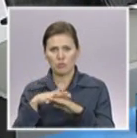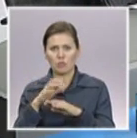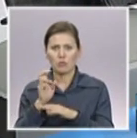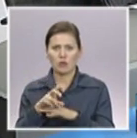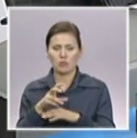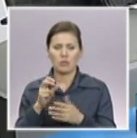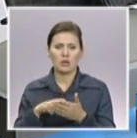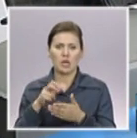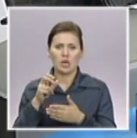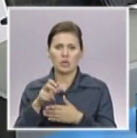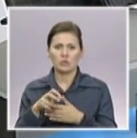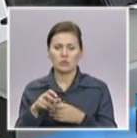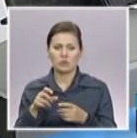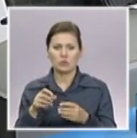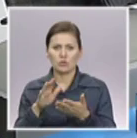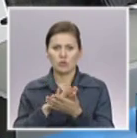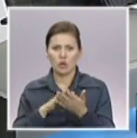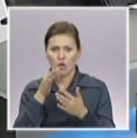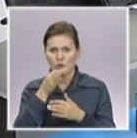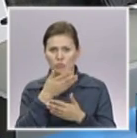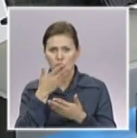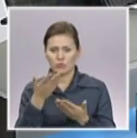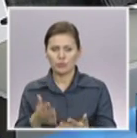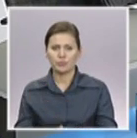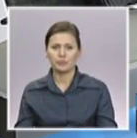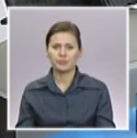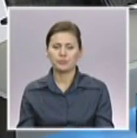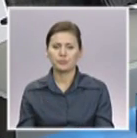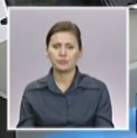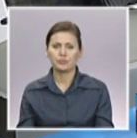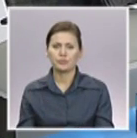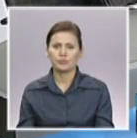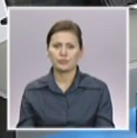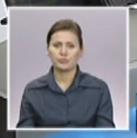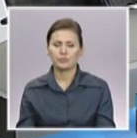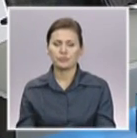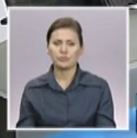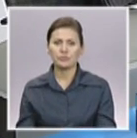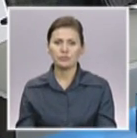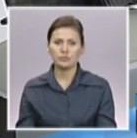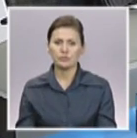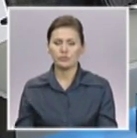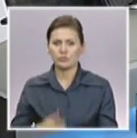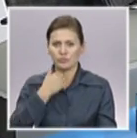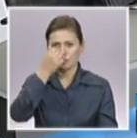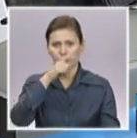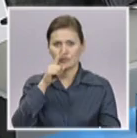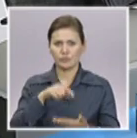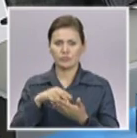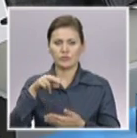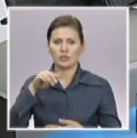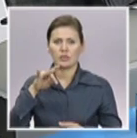бардым, хат жаздым. Олар ешқандай жауап маған қайтарған жоқ. Рахмет сұрағыңызға.